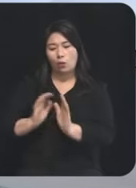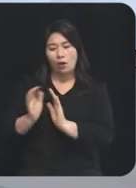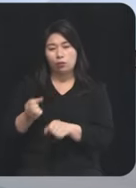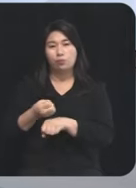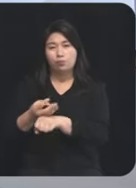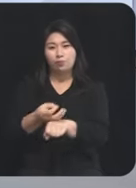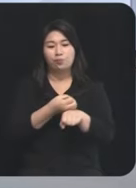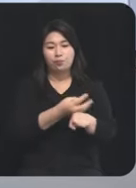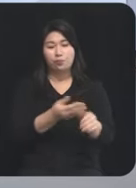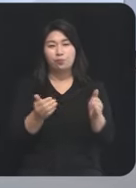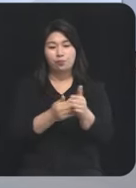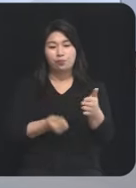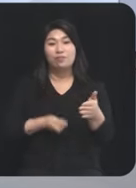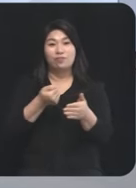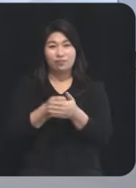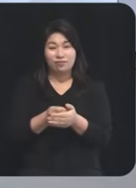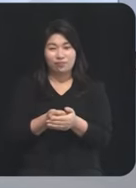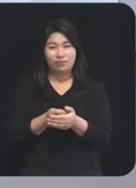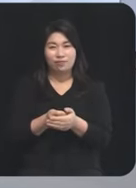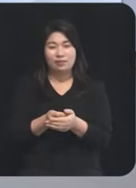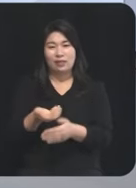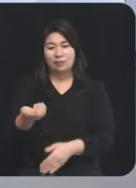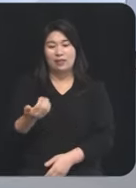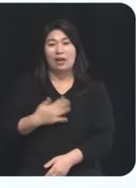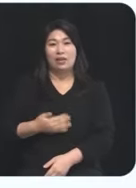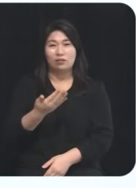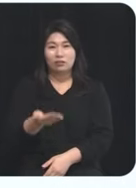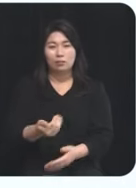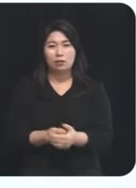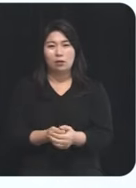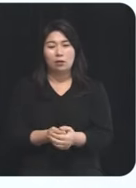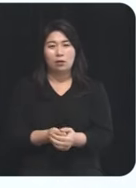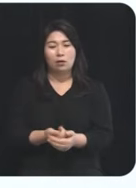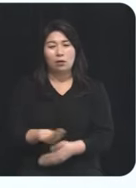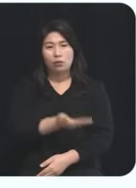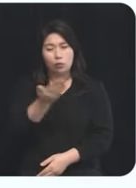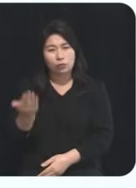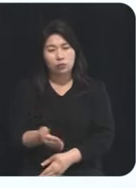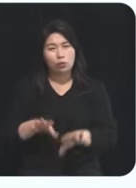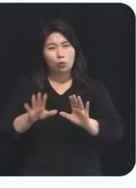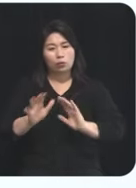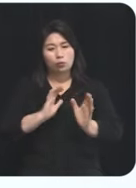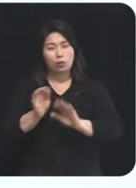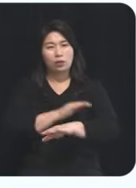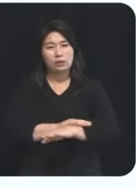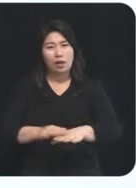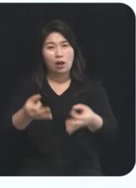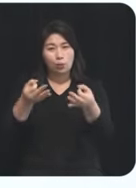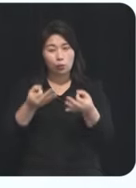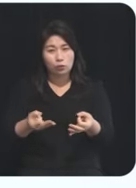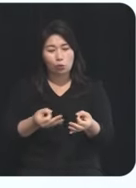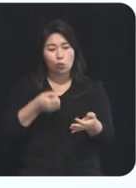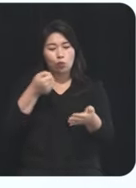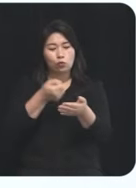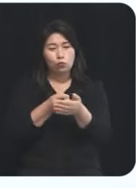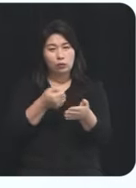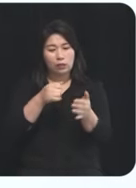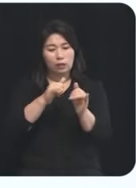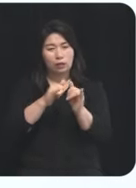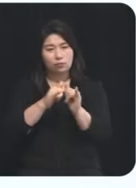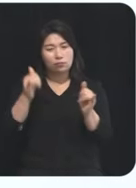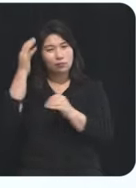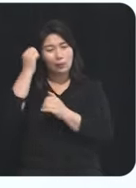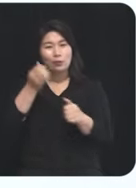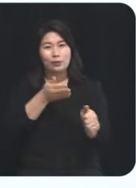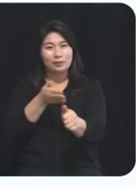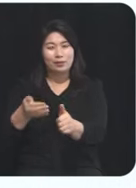되고 결정됐다라는 점 말씀을 드립니다. 유권자 여러분께서도 오늘 토론회 잘 보시고 후보 선택에 참고